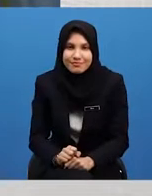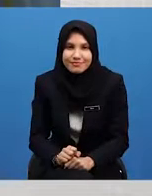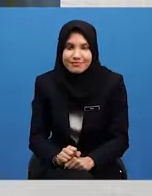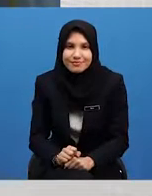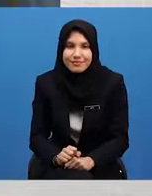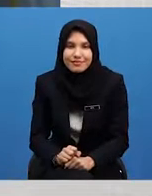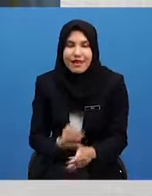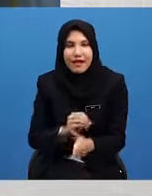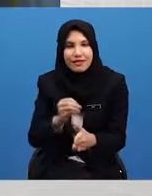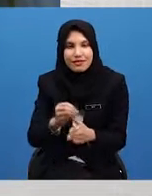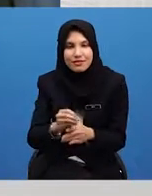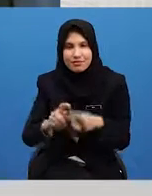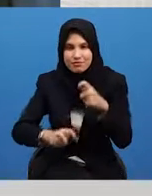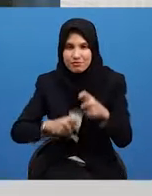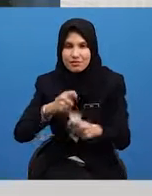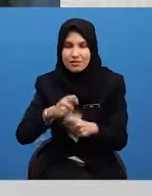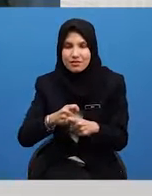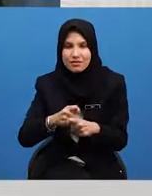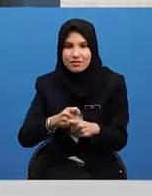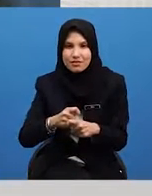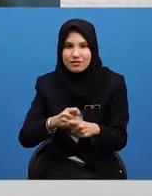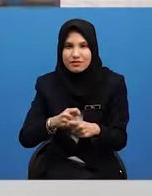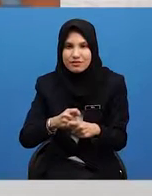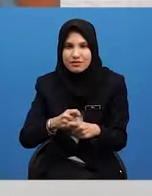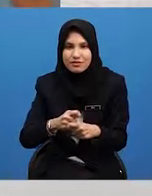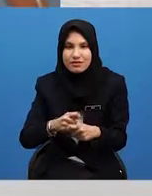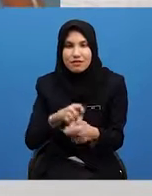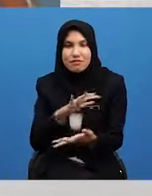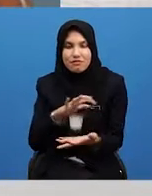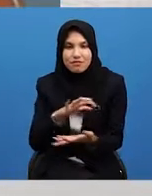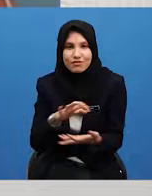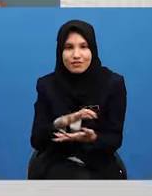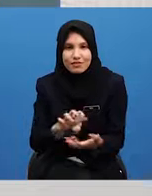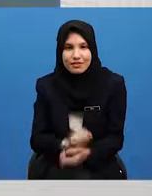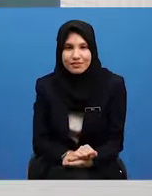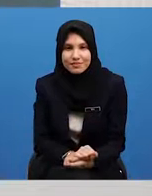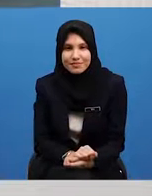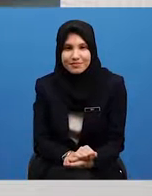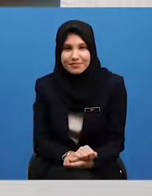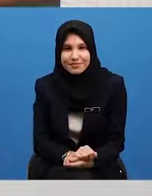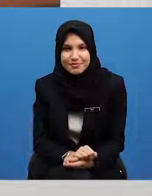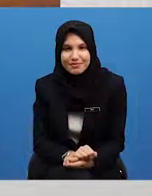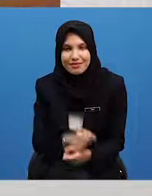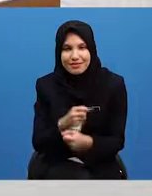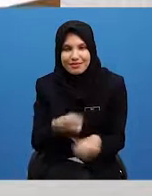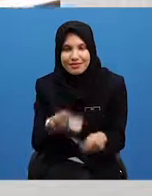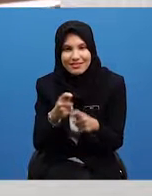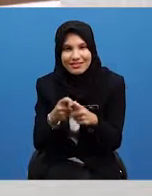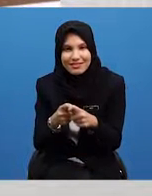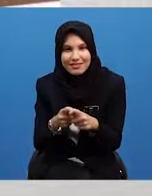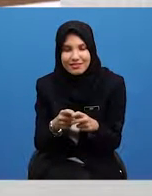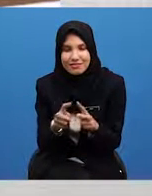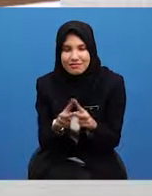takal atau takal yang digunakan mengalami kerosakan. Sudah